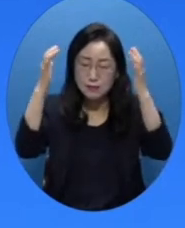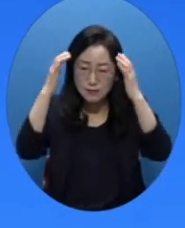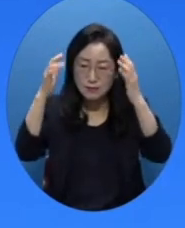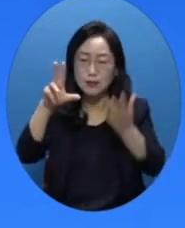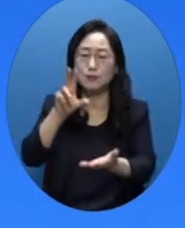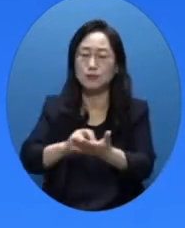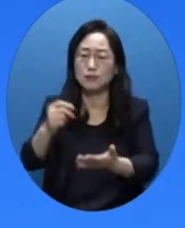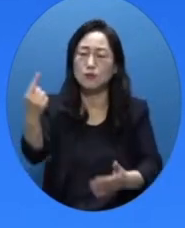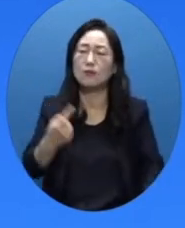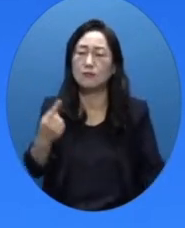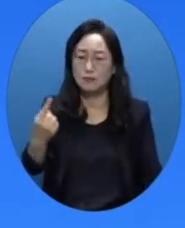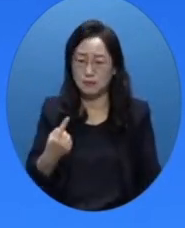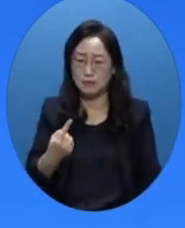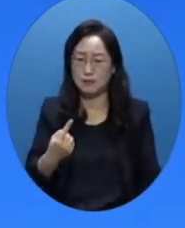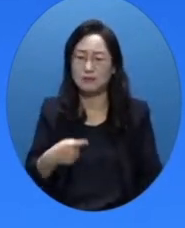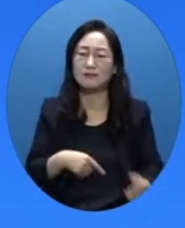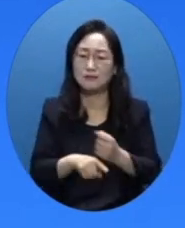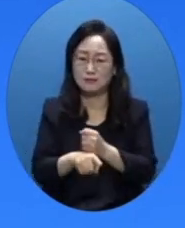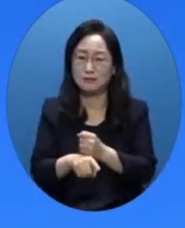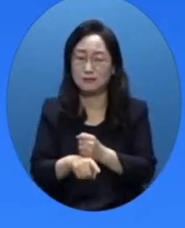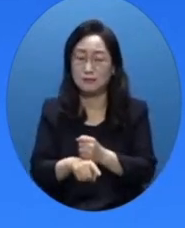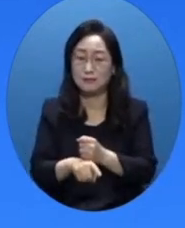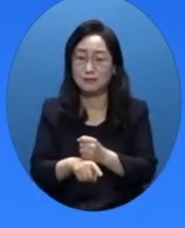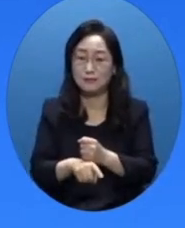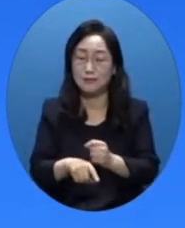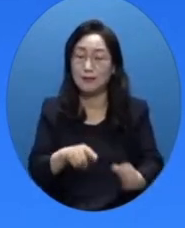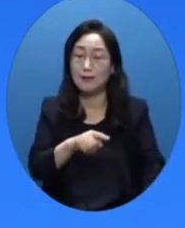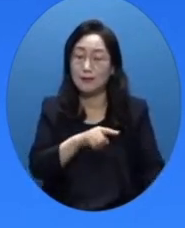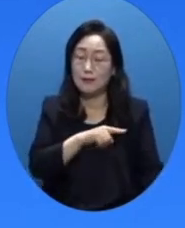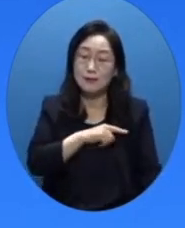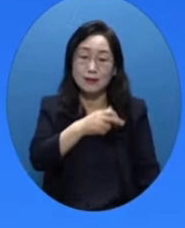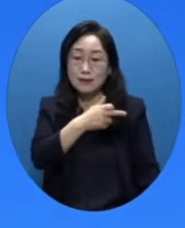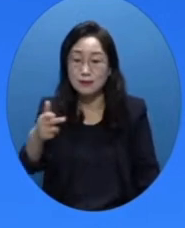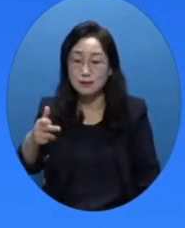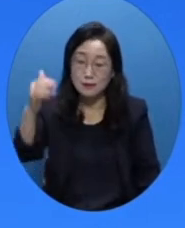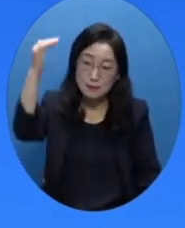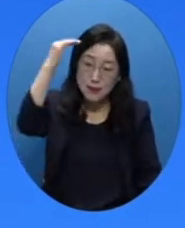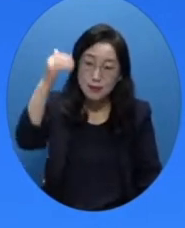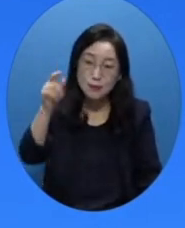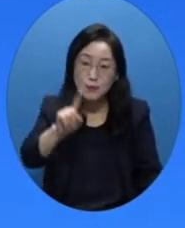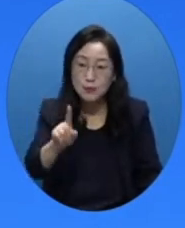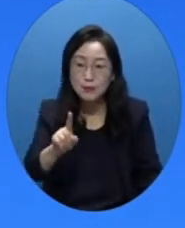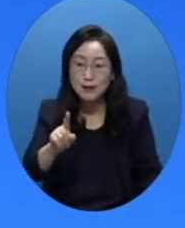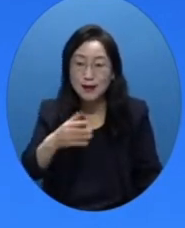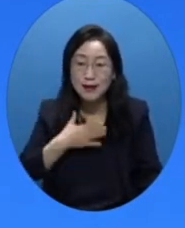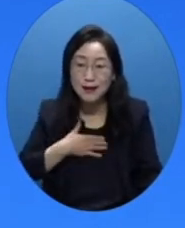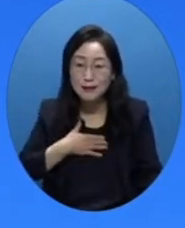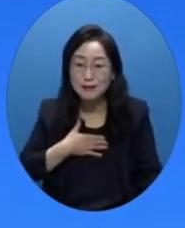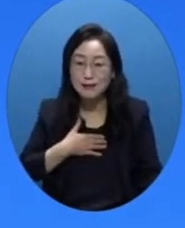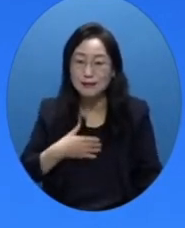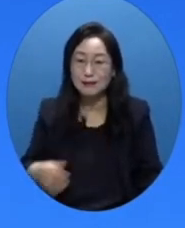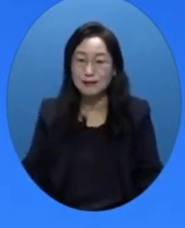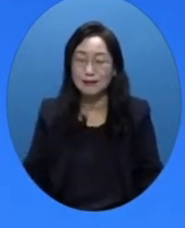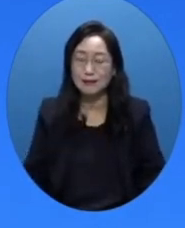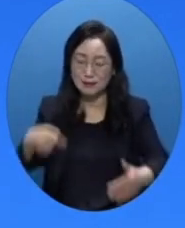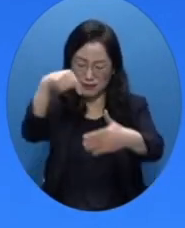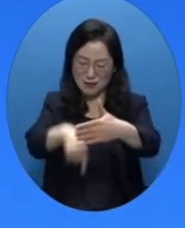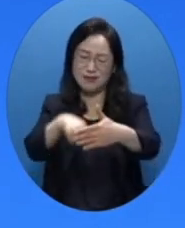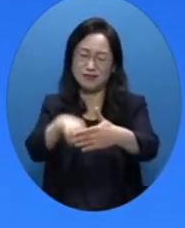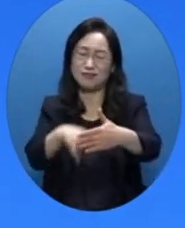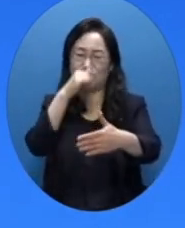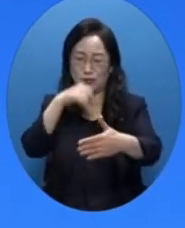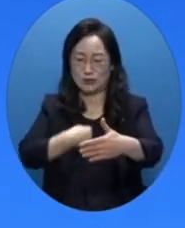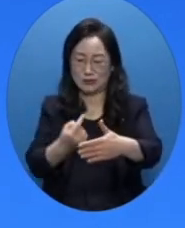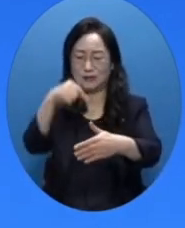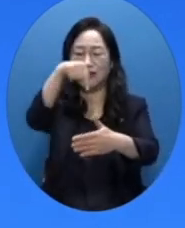문제를 가지고 있는 것입니다. 그런데 가장 큰 아말렉은 어디 있느냐? 내 안에 있습니다.